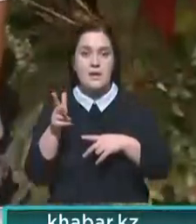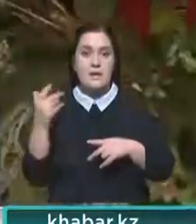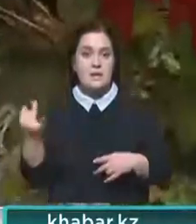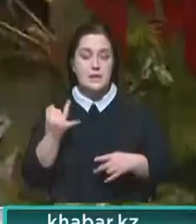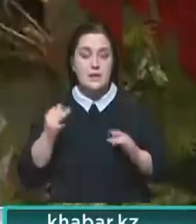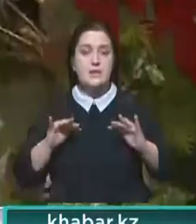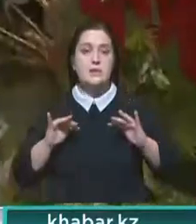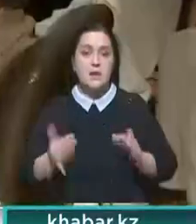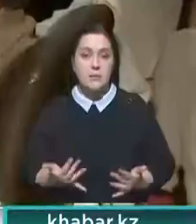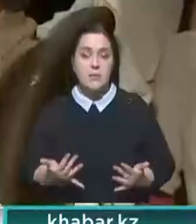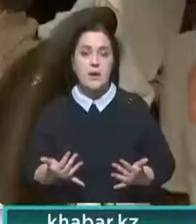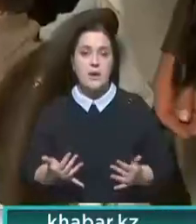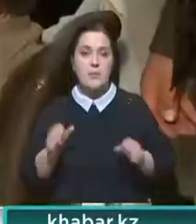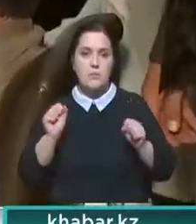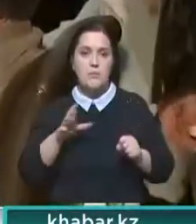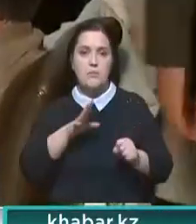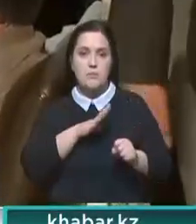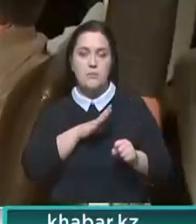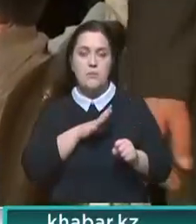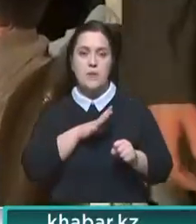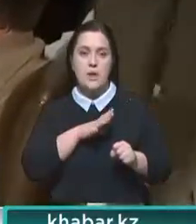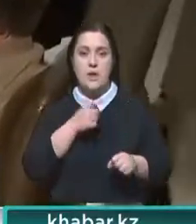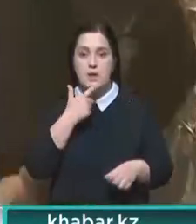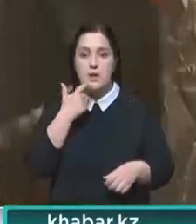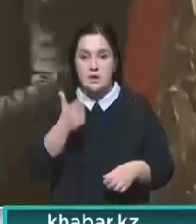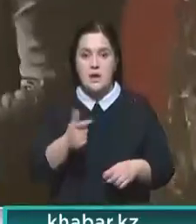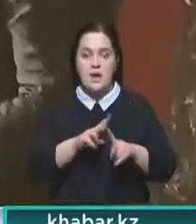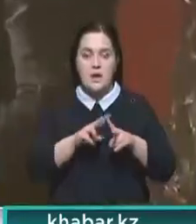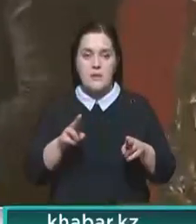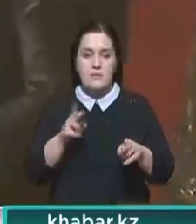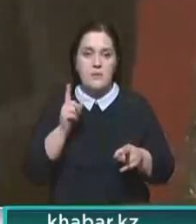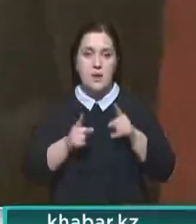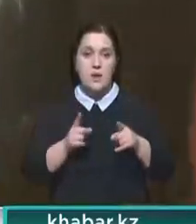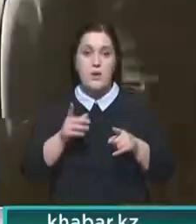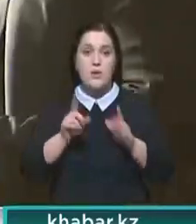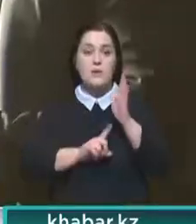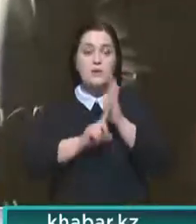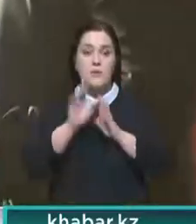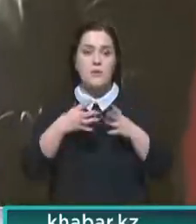которые разворачиваются в картине, могут полностью погрузить зрителя в происходящее. В широкий прокат